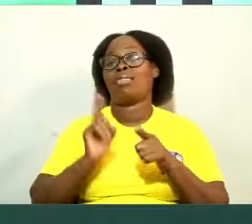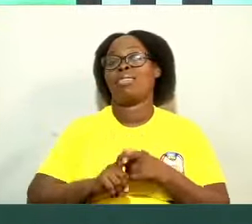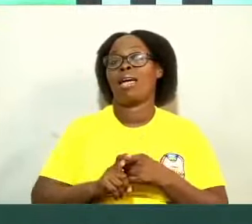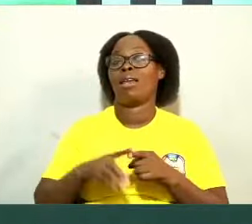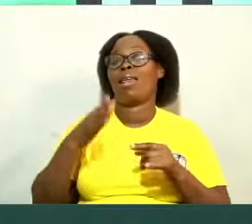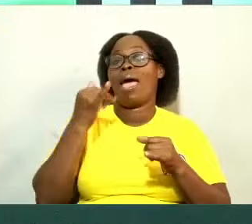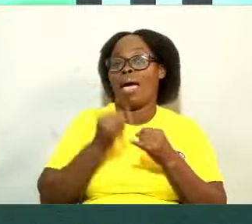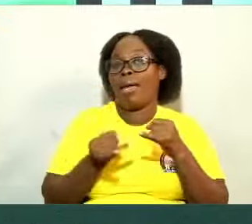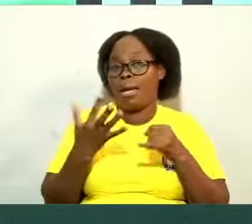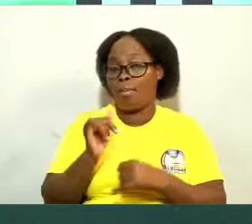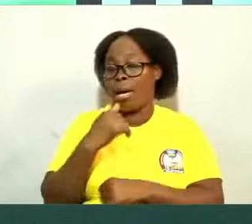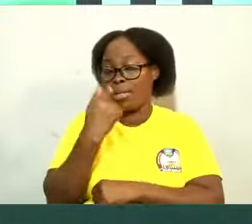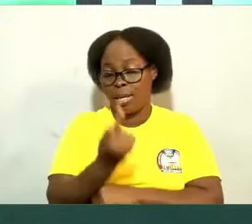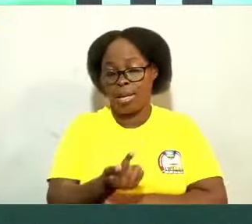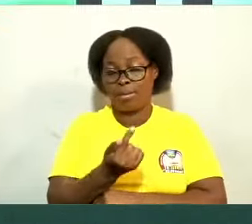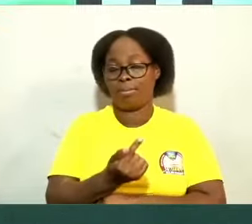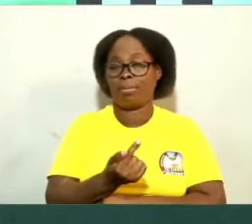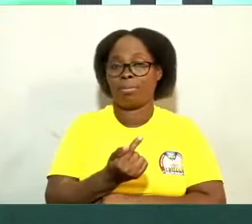akahitimisha kwa kusema